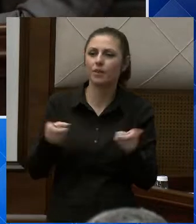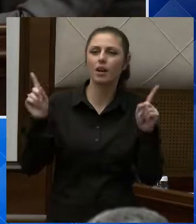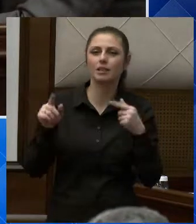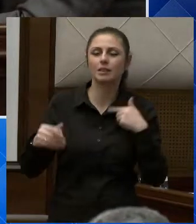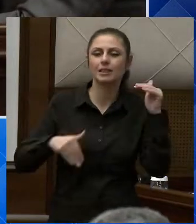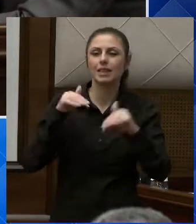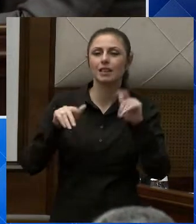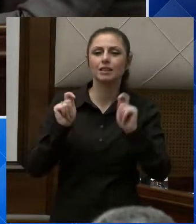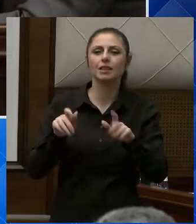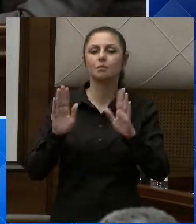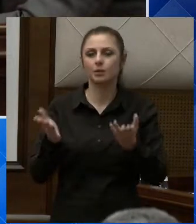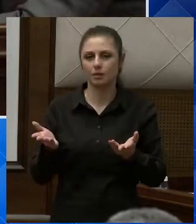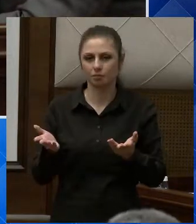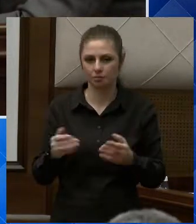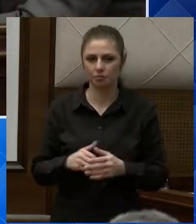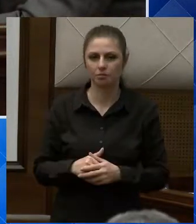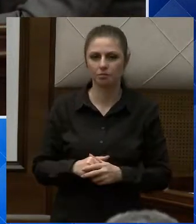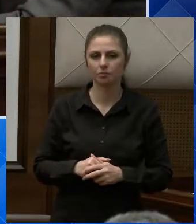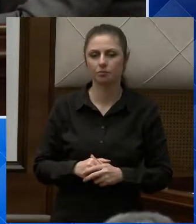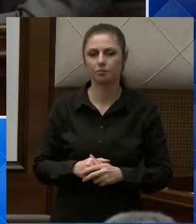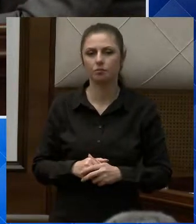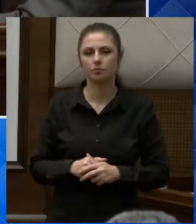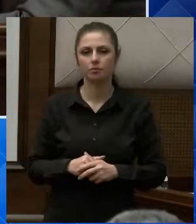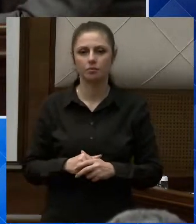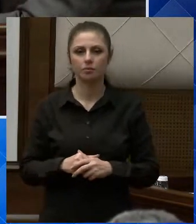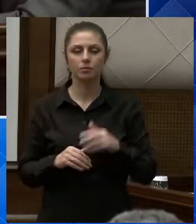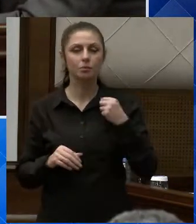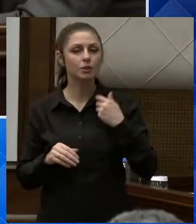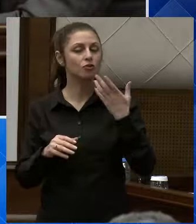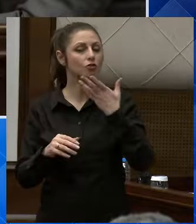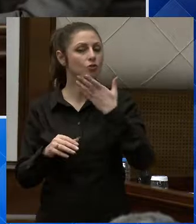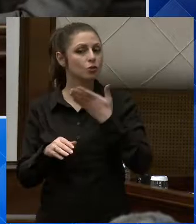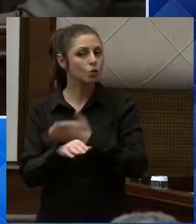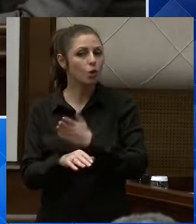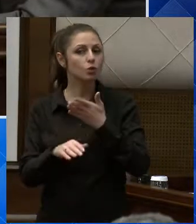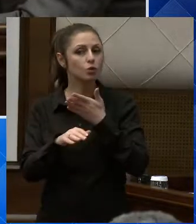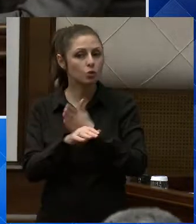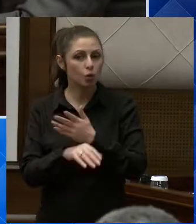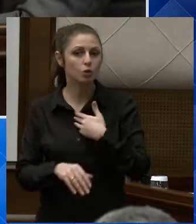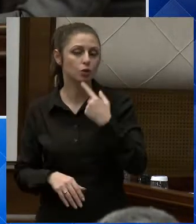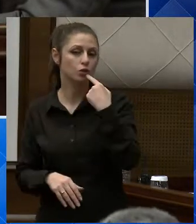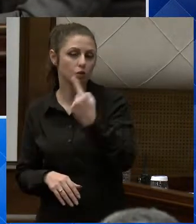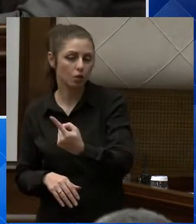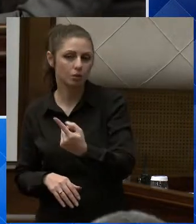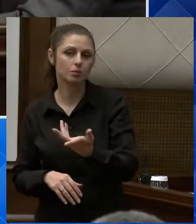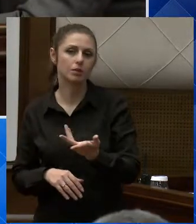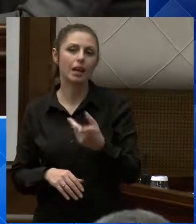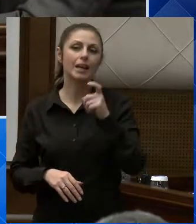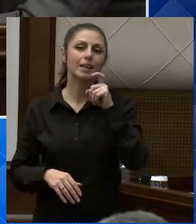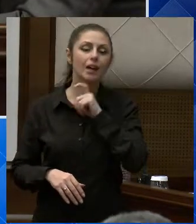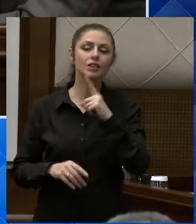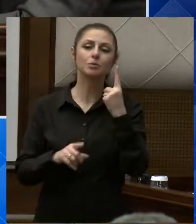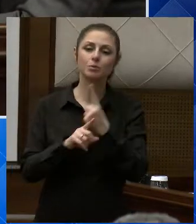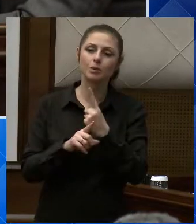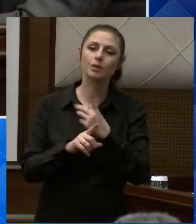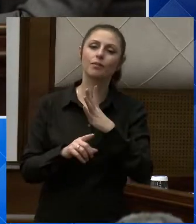Coşkun Bey'le beraber yaparız. Bizim özelliğimiz ve güzelliğimiz doğruyu doğru bildiğimiz mekanda doğru şartlarda söylemek. Ama yanlış bir şey